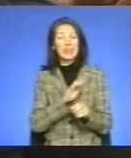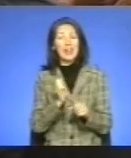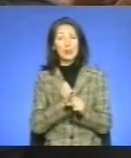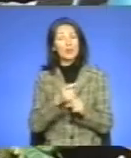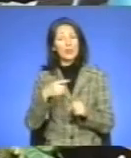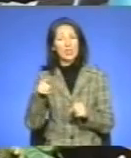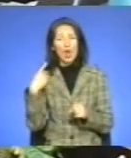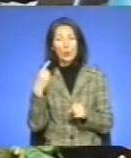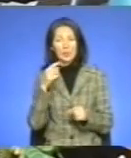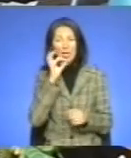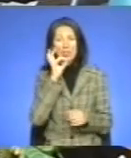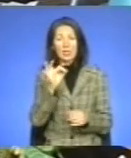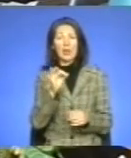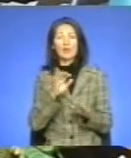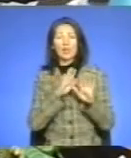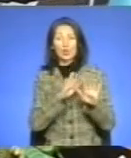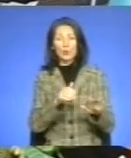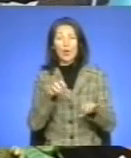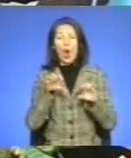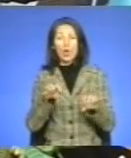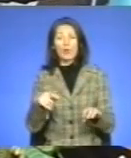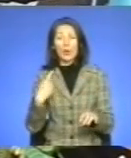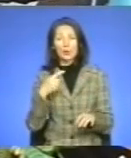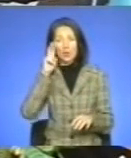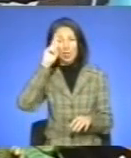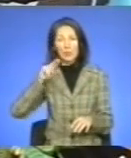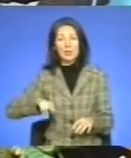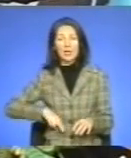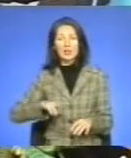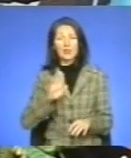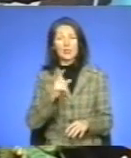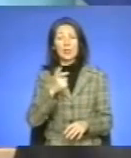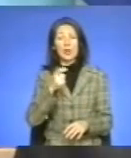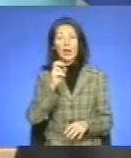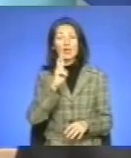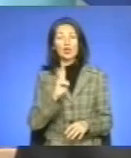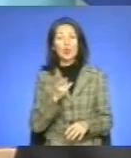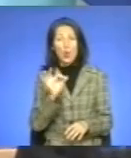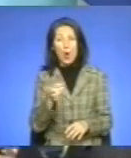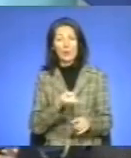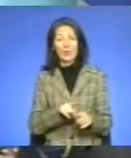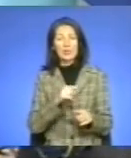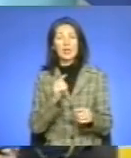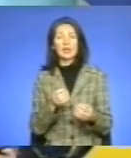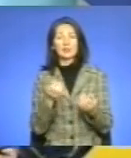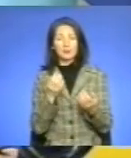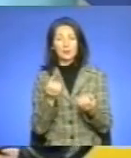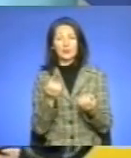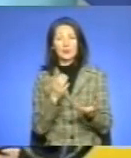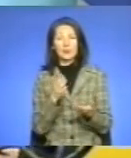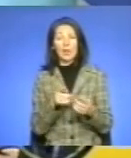областях, зазначив заступник голови обласної державної адміністрації Василь Гіцько. Це безперечно, що